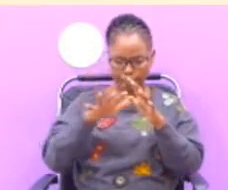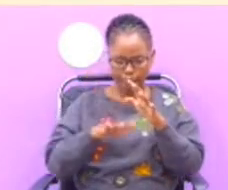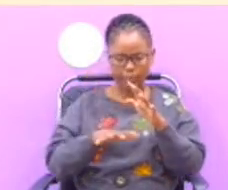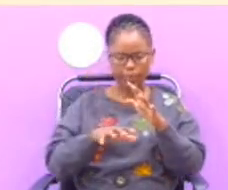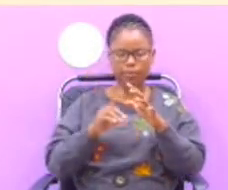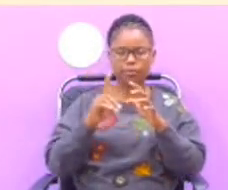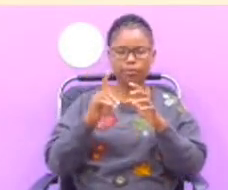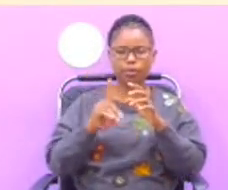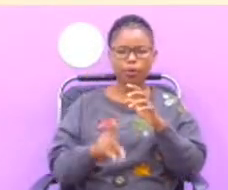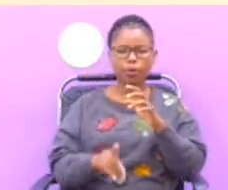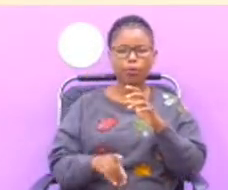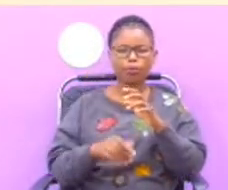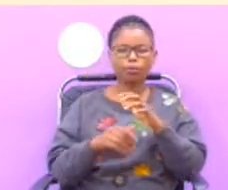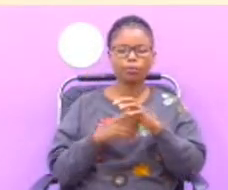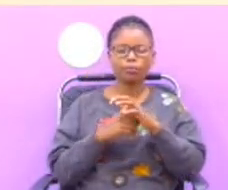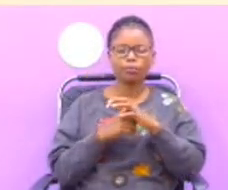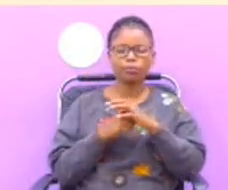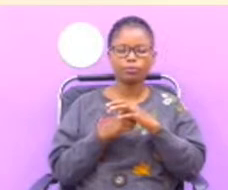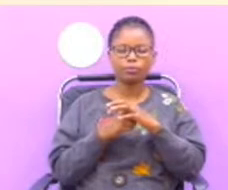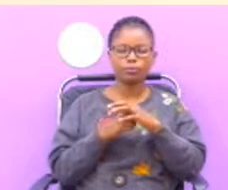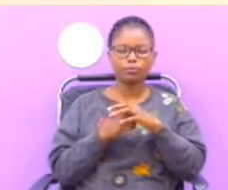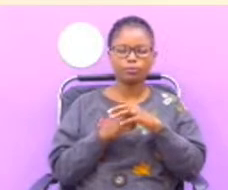nadhi.